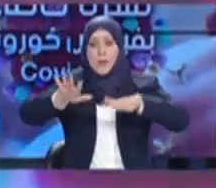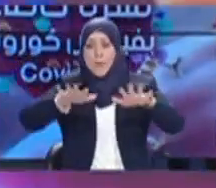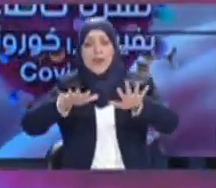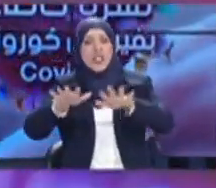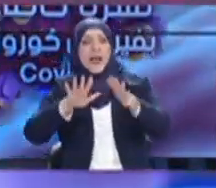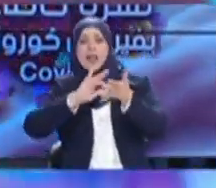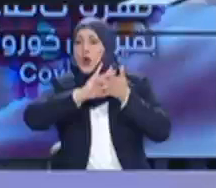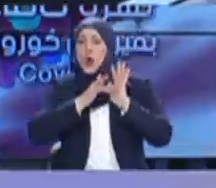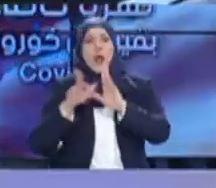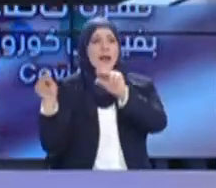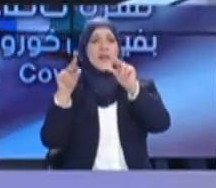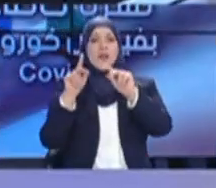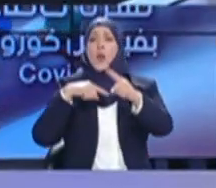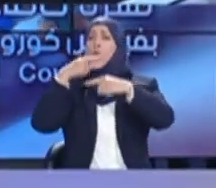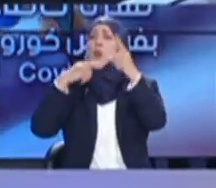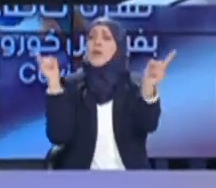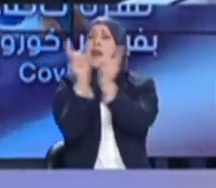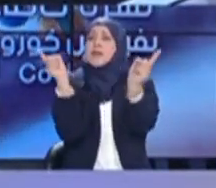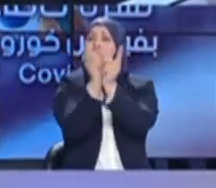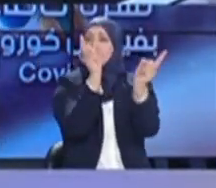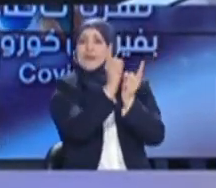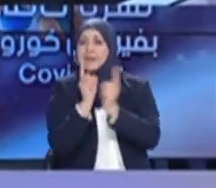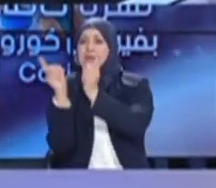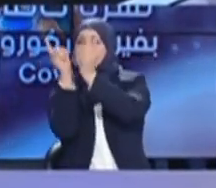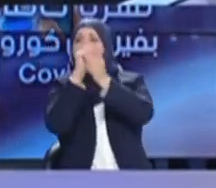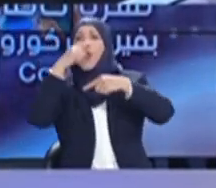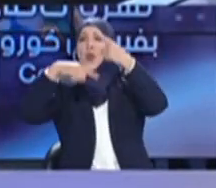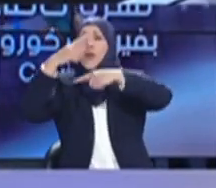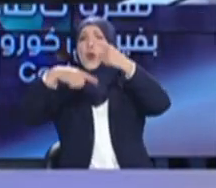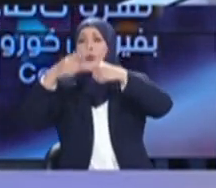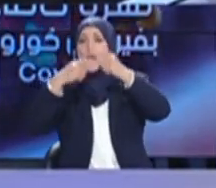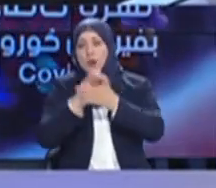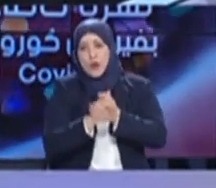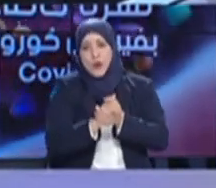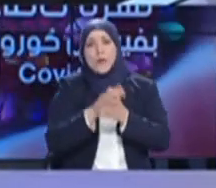تاعنا ونتقابلوا كل يوم. صحيح. هذه اللجنه في اجتماع